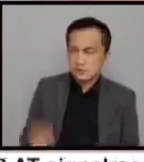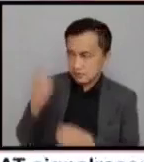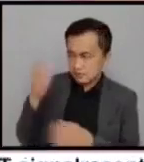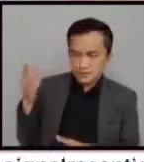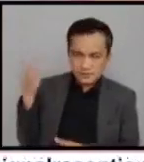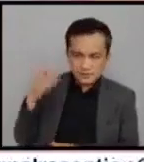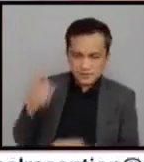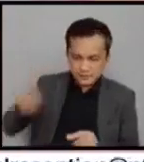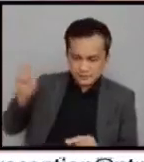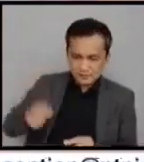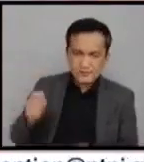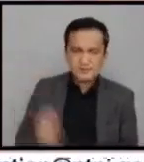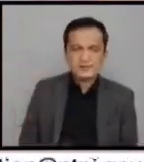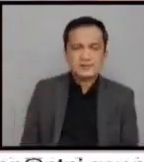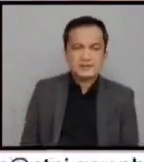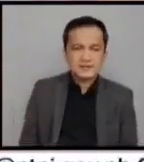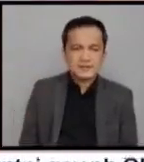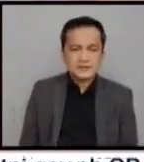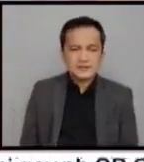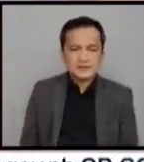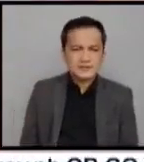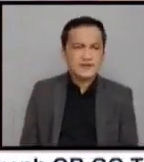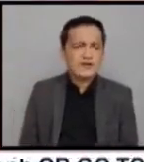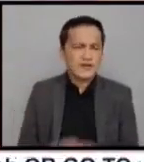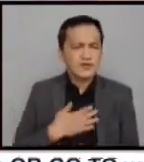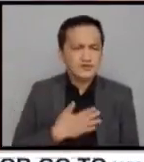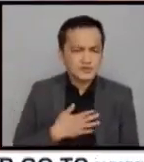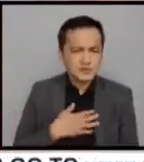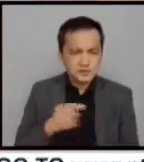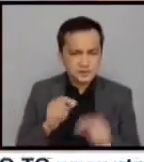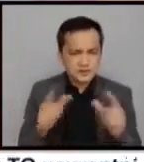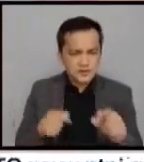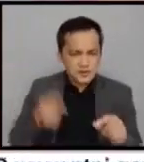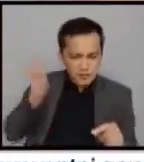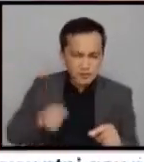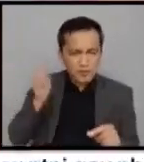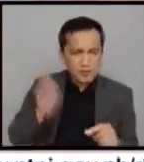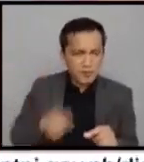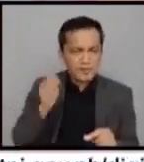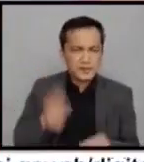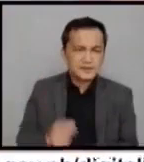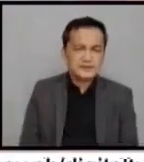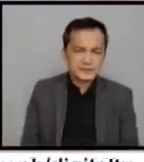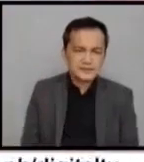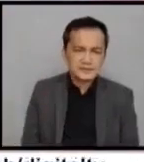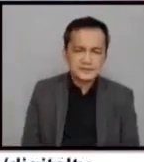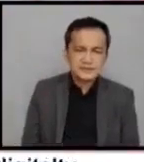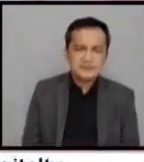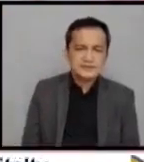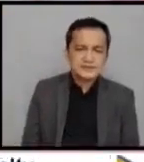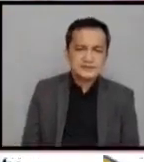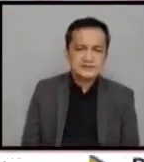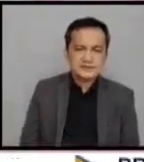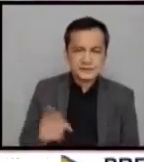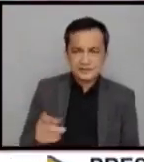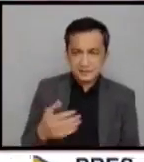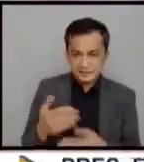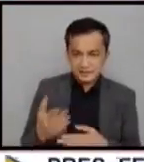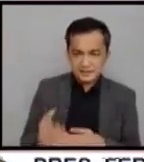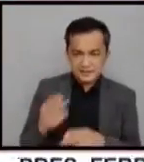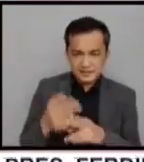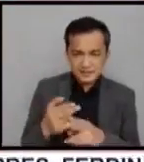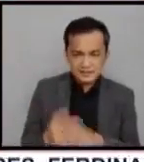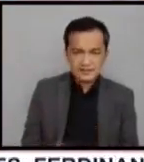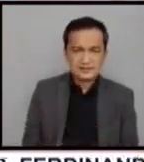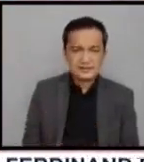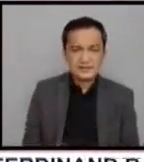kayo. O kung gusto mo magising sila, di ba? Pukpok ka lang ng pukpok. Okay. Opo. And sige. Then, so ito na po yung name. Yan! And then, so